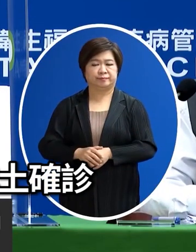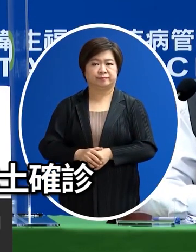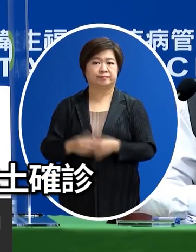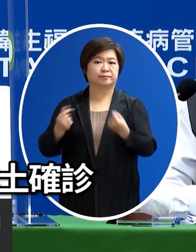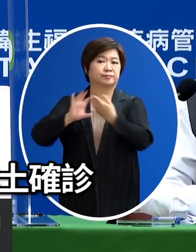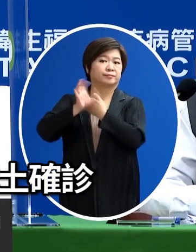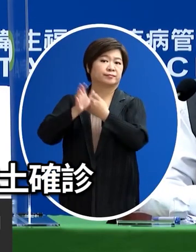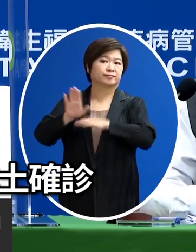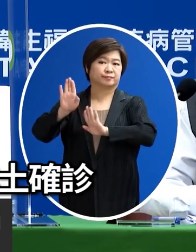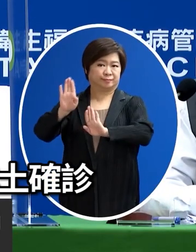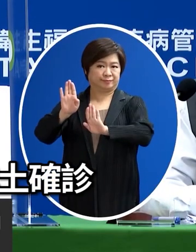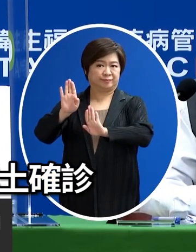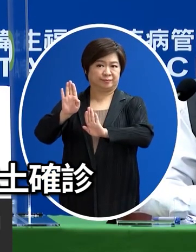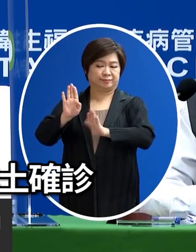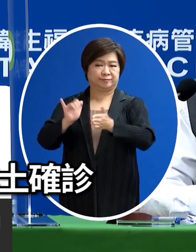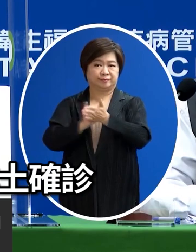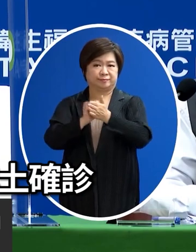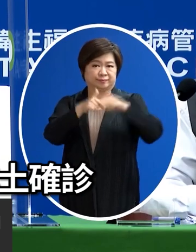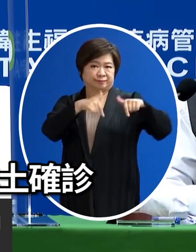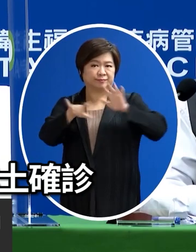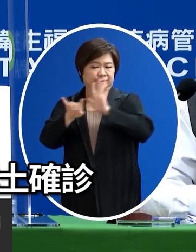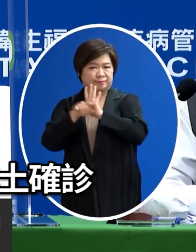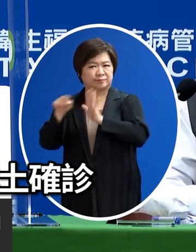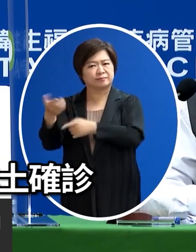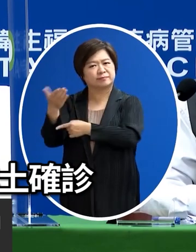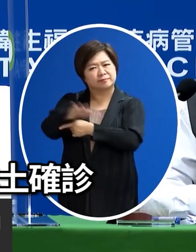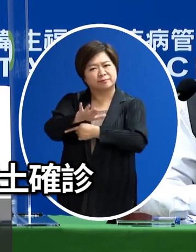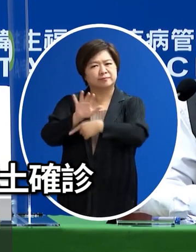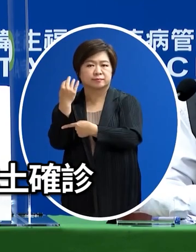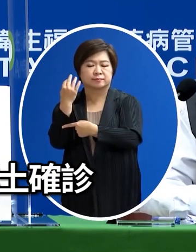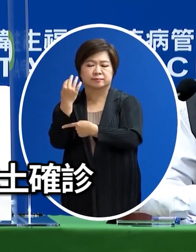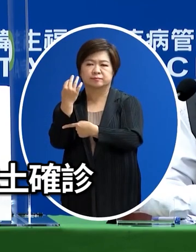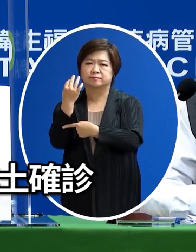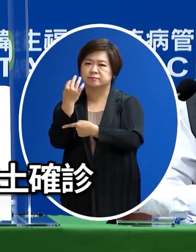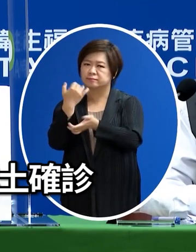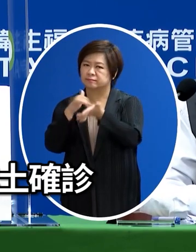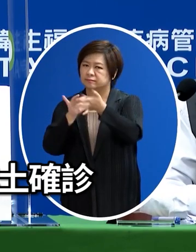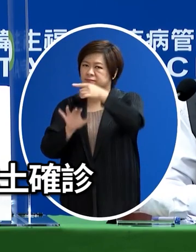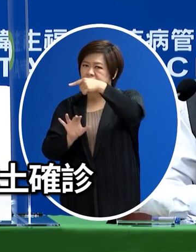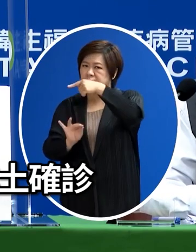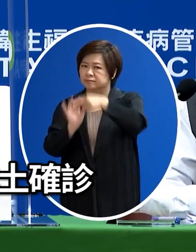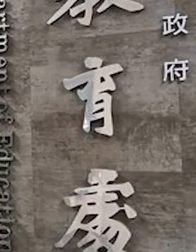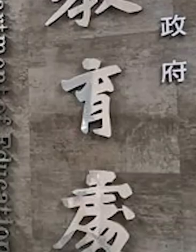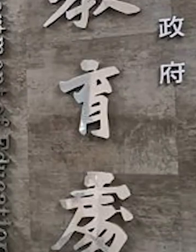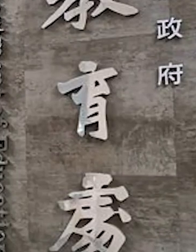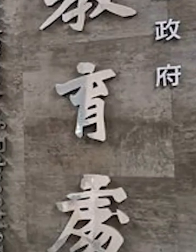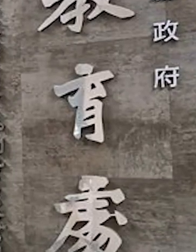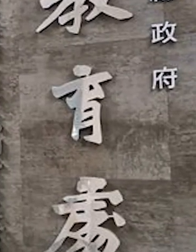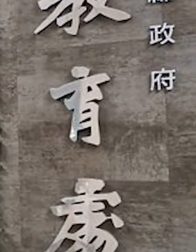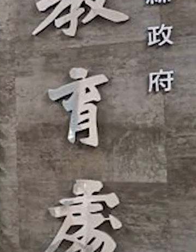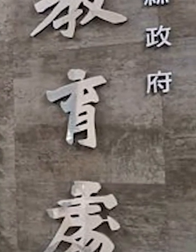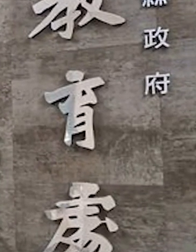西兰大概它的一个哈，它的一个致死率大概是0.05%嘛。